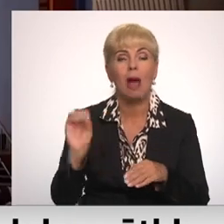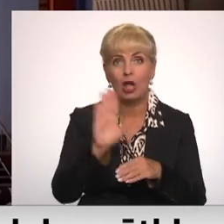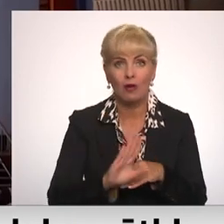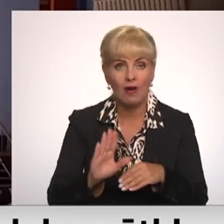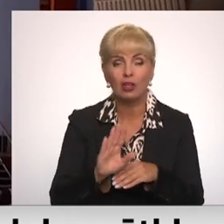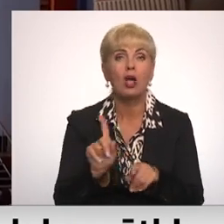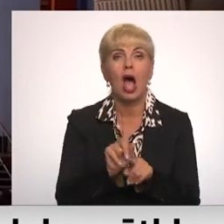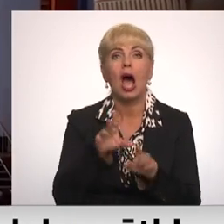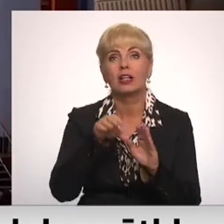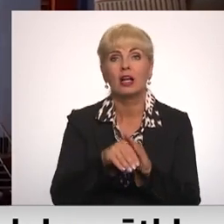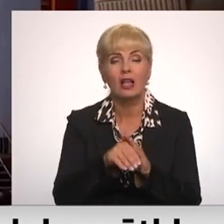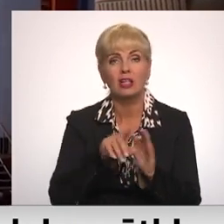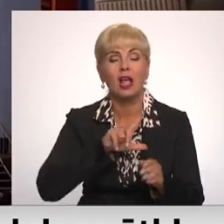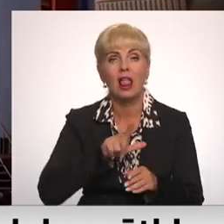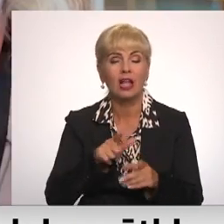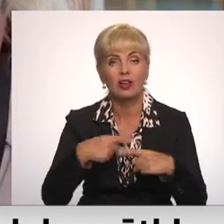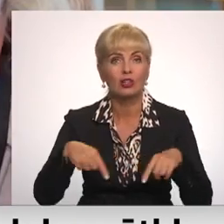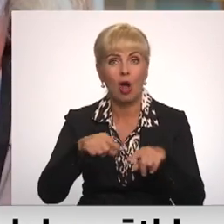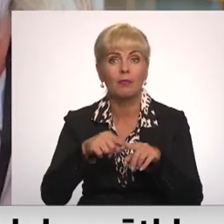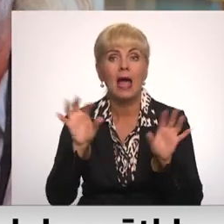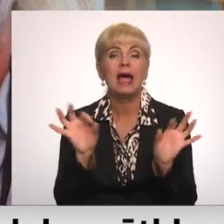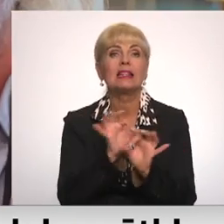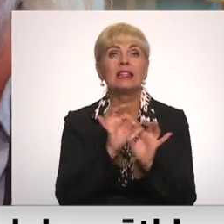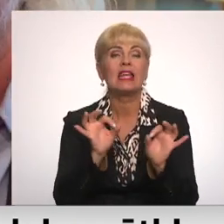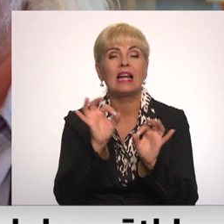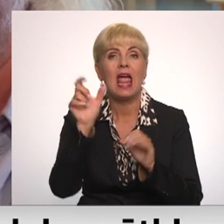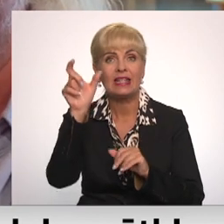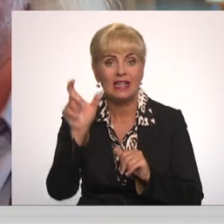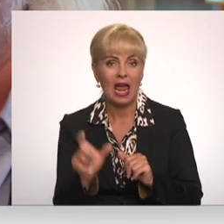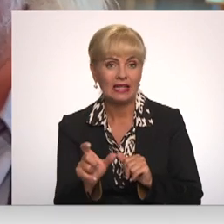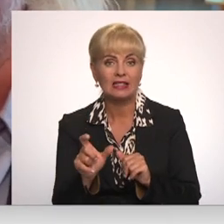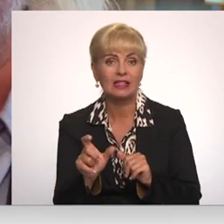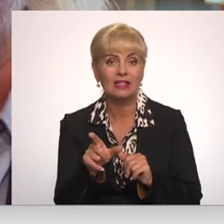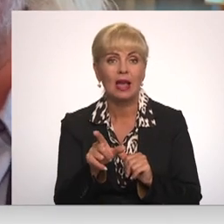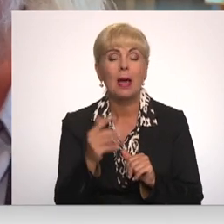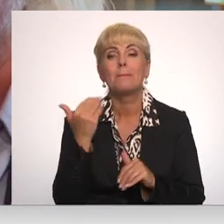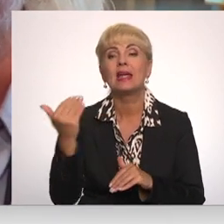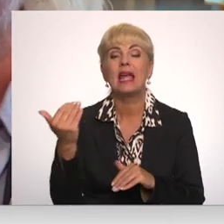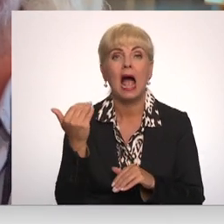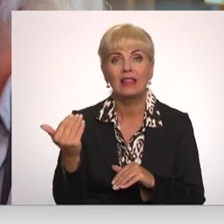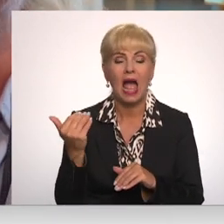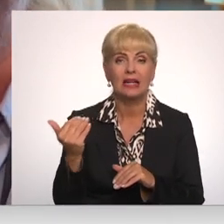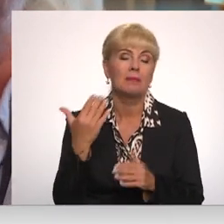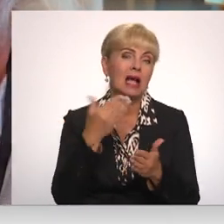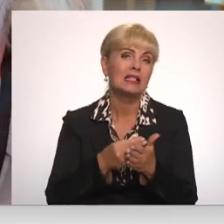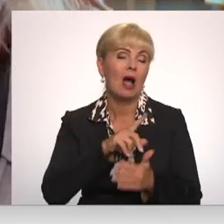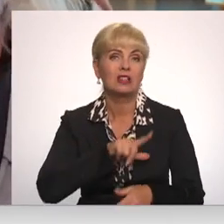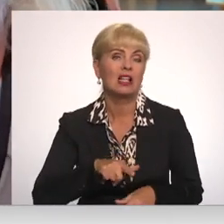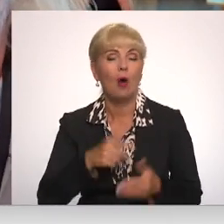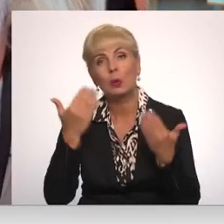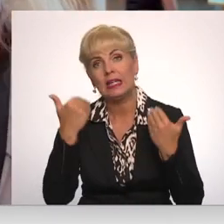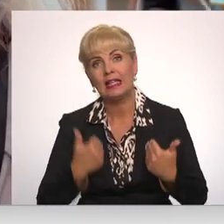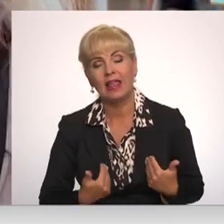latviešu diasporas koru virsdiriģents Ivars Cinkus. Tā ir piederība un savas latviskās